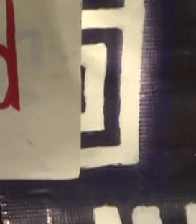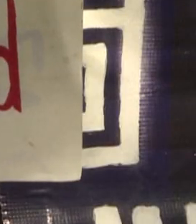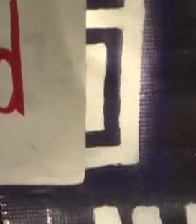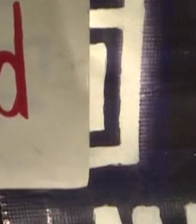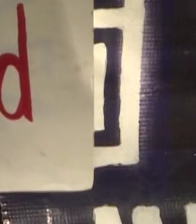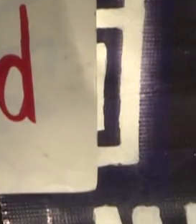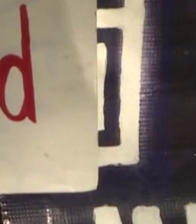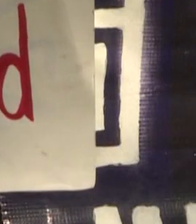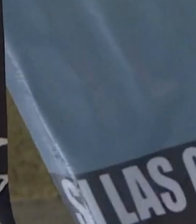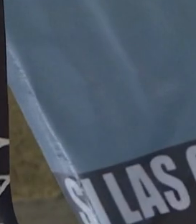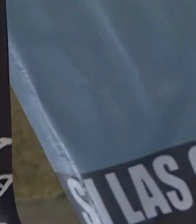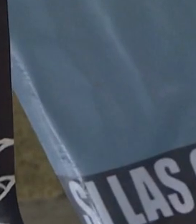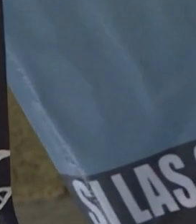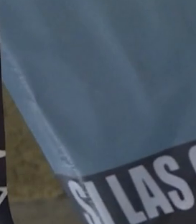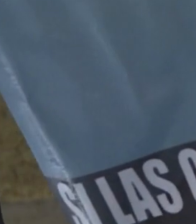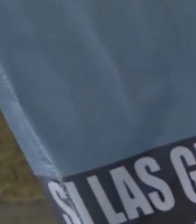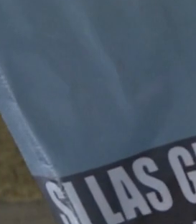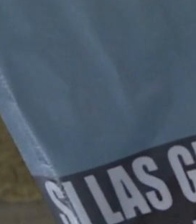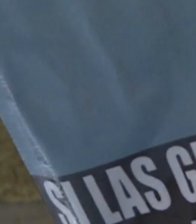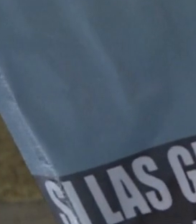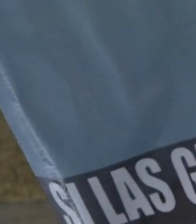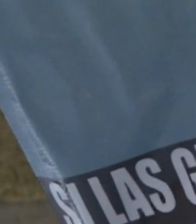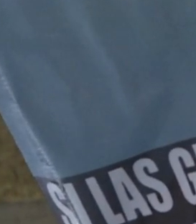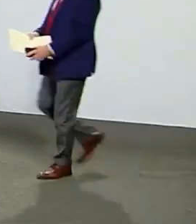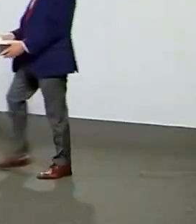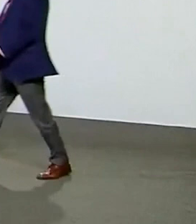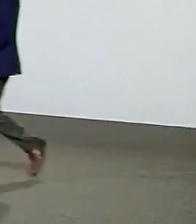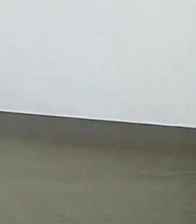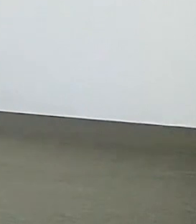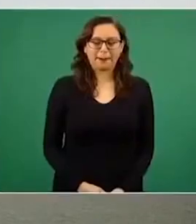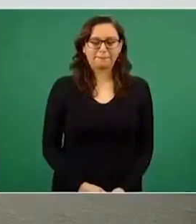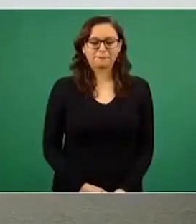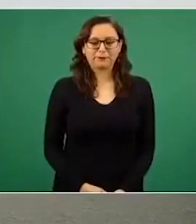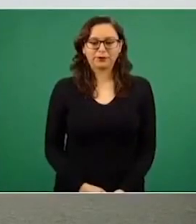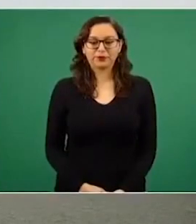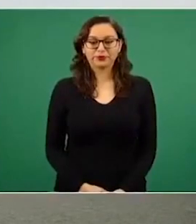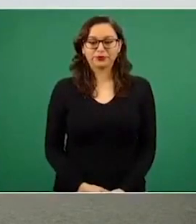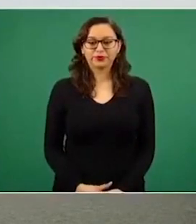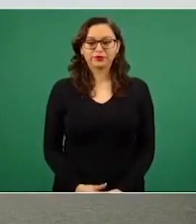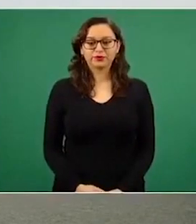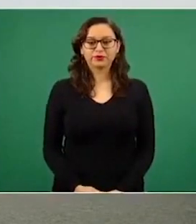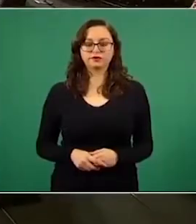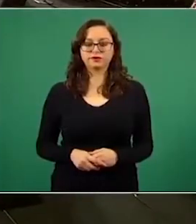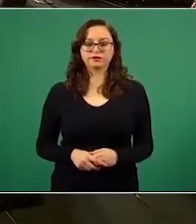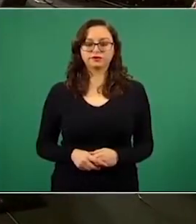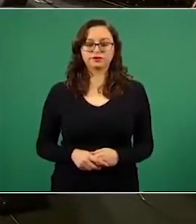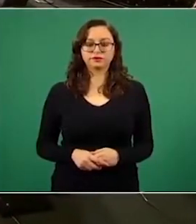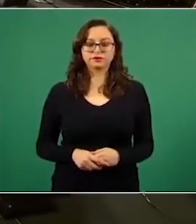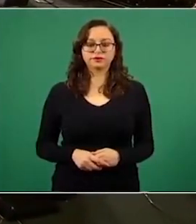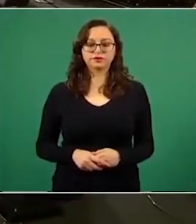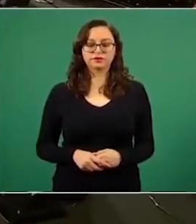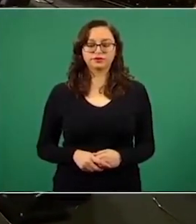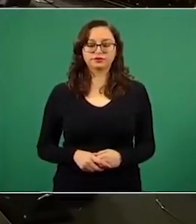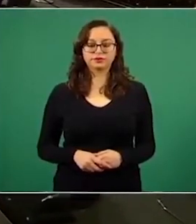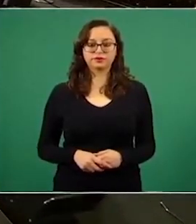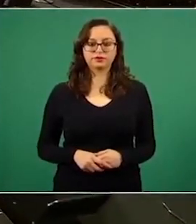col rischio che l'accusato possa tentare di suicidarsi dato il suo stato psico fisico dopo sette anni di permanenza nell'ambasciata ecuadoriana a londra